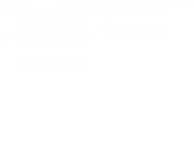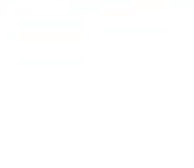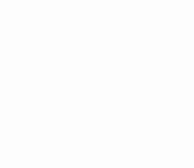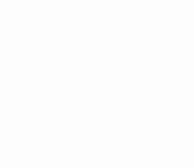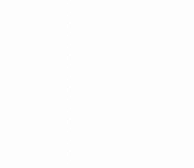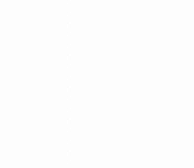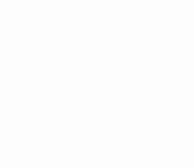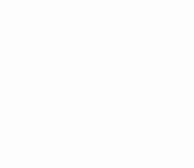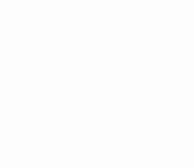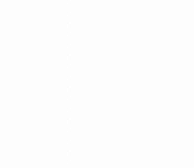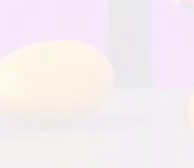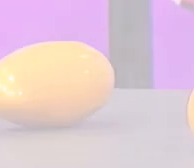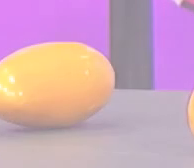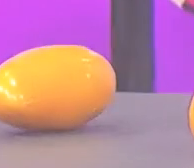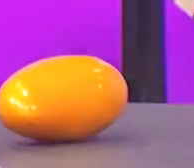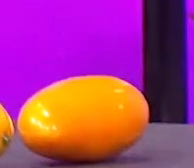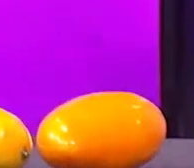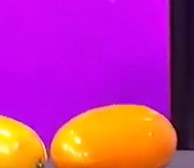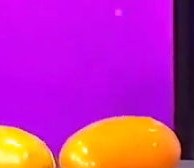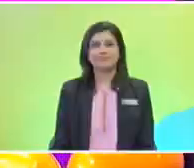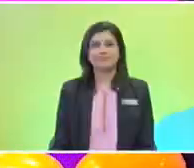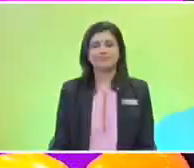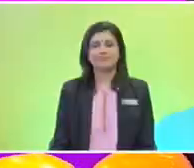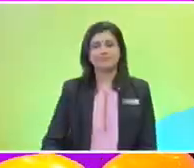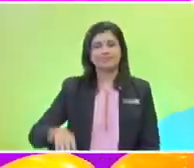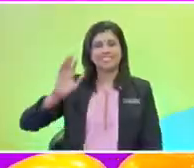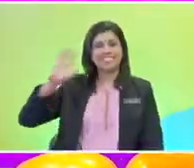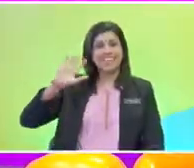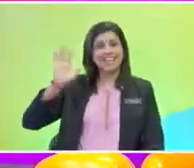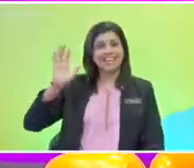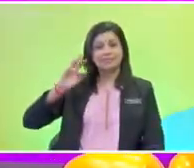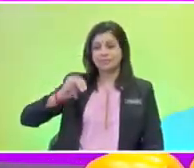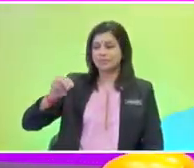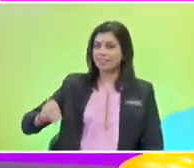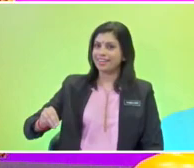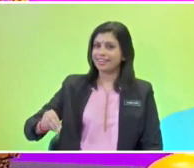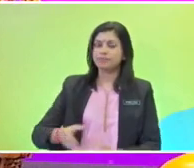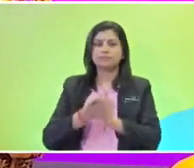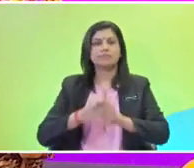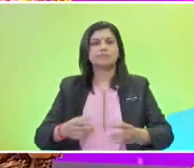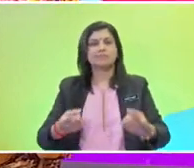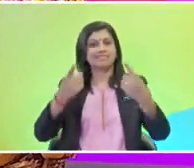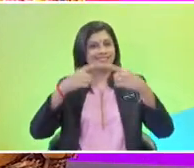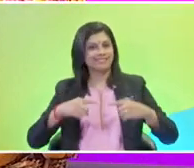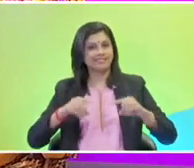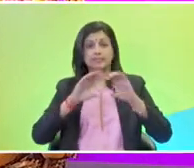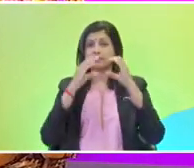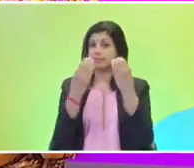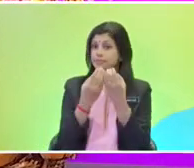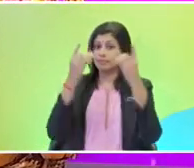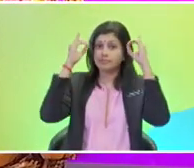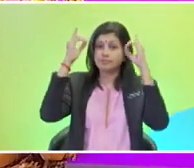Didik TV KPM. Assalamualaikum. Hai murid-murid. Selamat datang ke kelas Didik